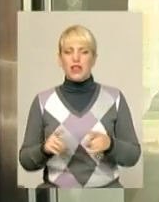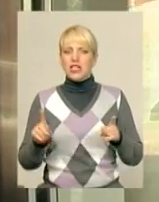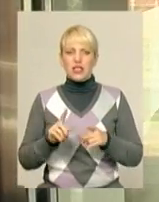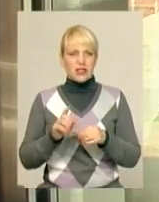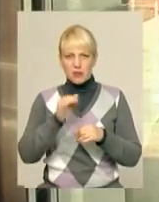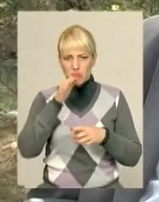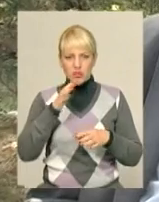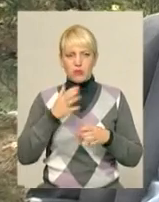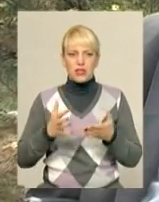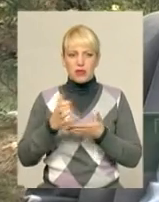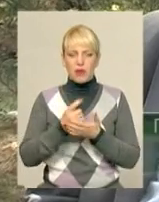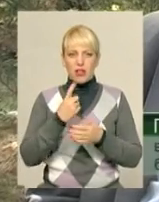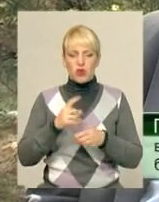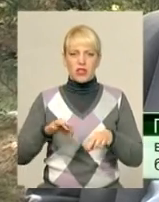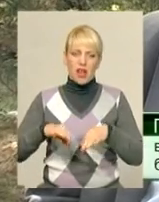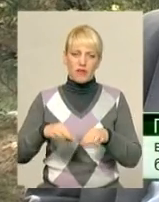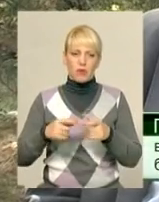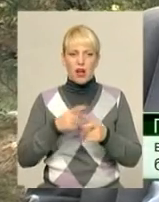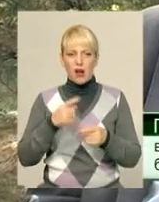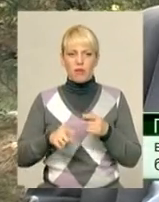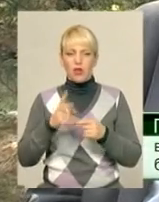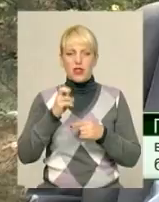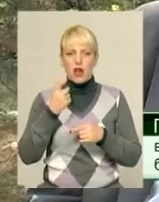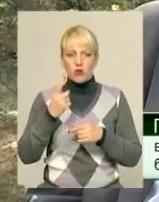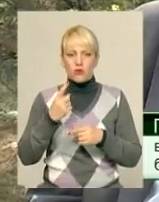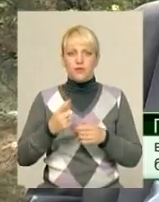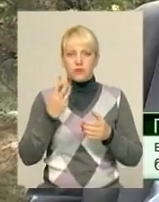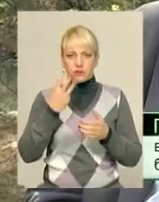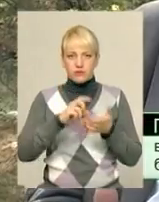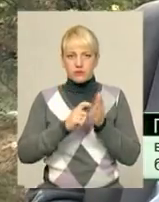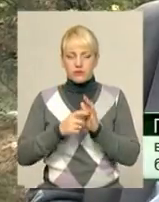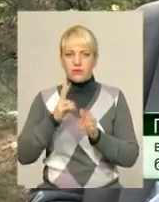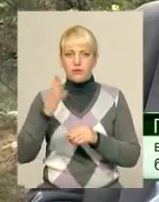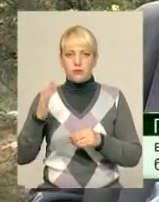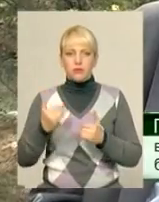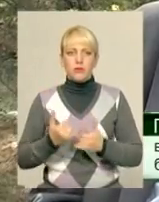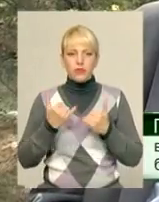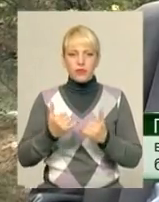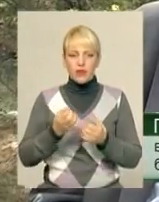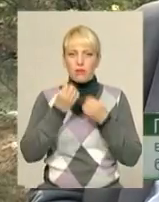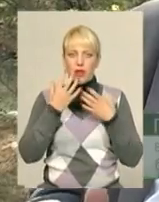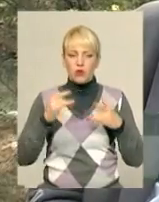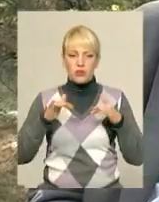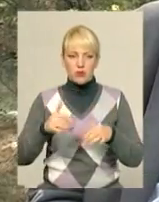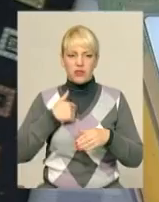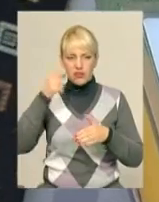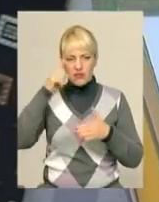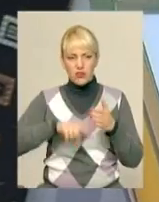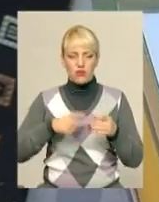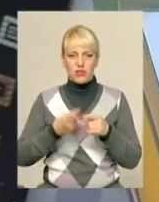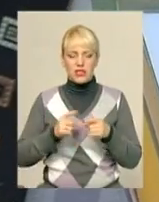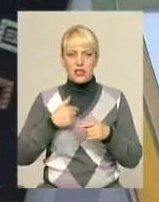ми не зберемо на один автомобіль або образникаючи на одну трикімнатну квартиру раді цієї благої справи. Я вірю в це.